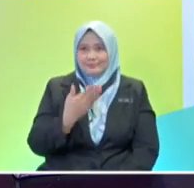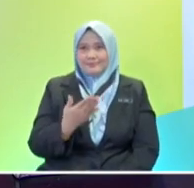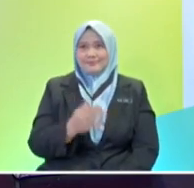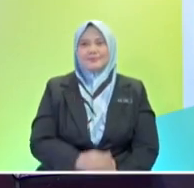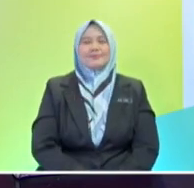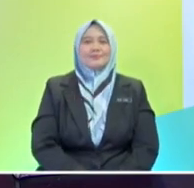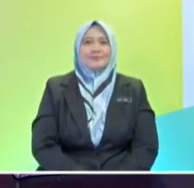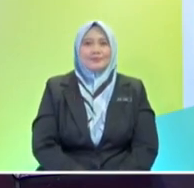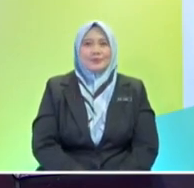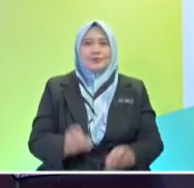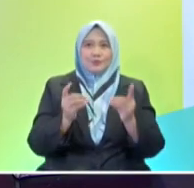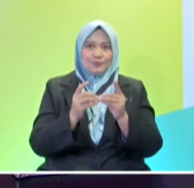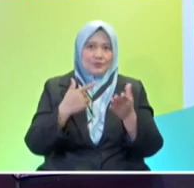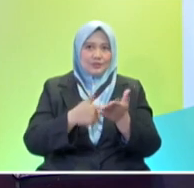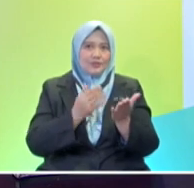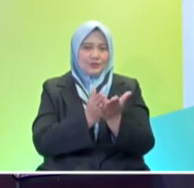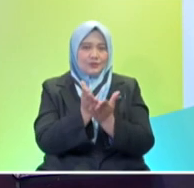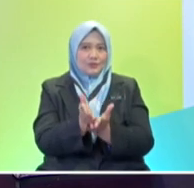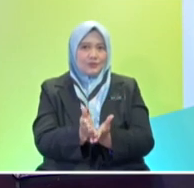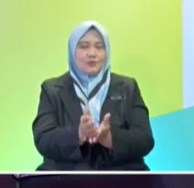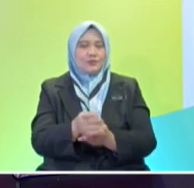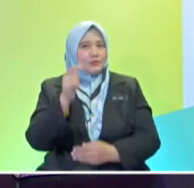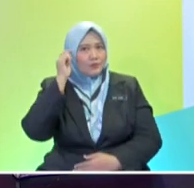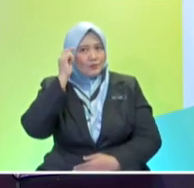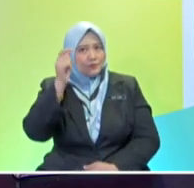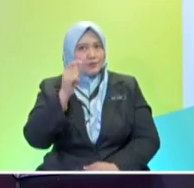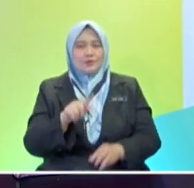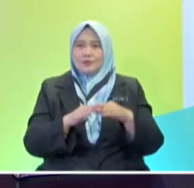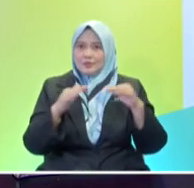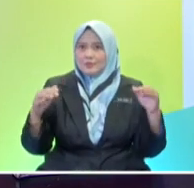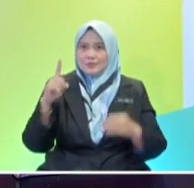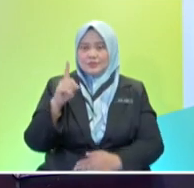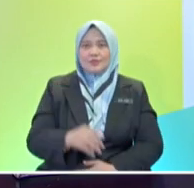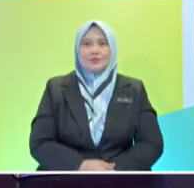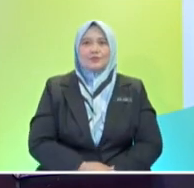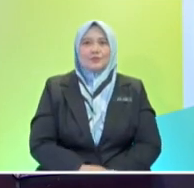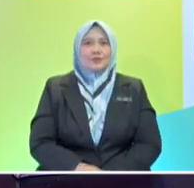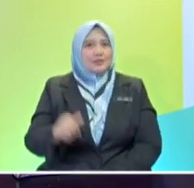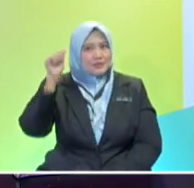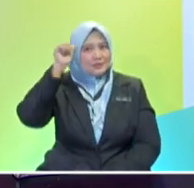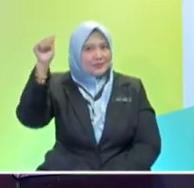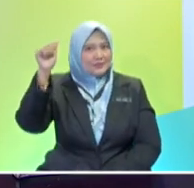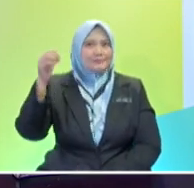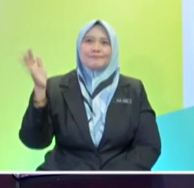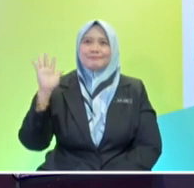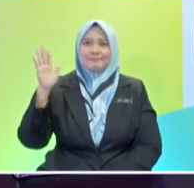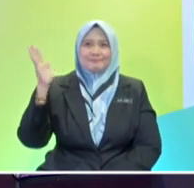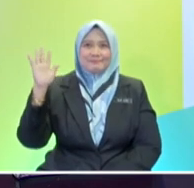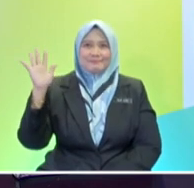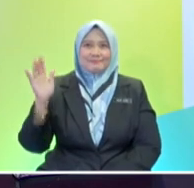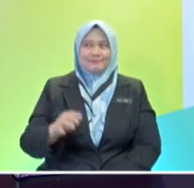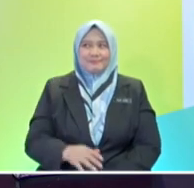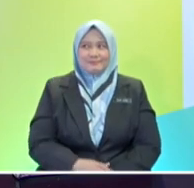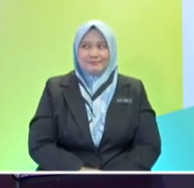rezeki kita jumpa lagi. Teruskan menonton Tahap 1 Didik TV KPM. Saya Syamira Nazir. Assalamualaikum. Bye. Tapi cikgu,